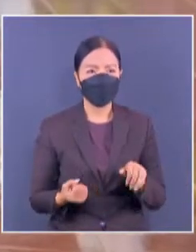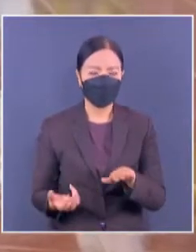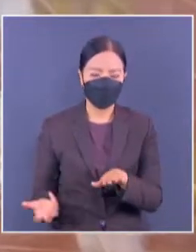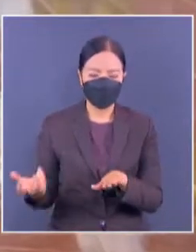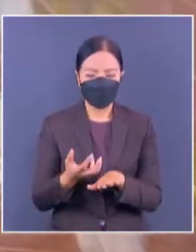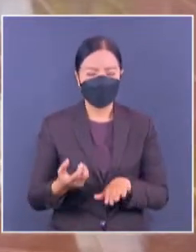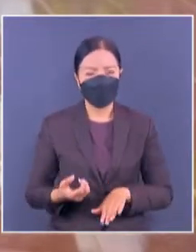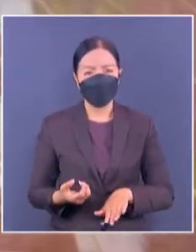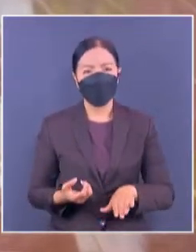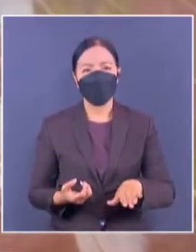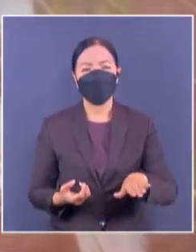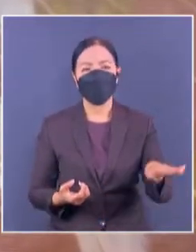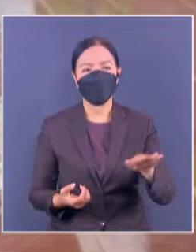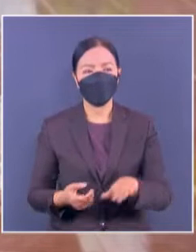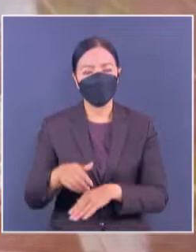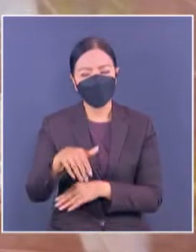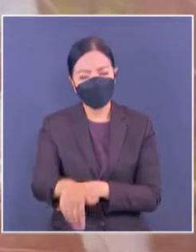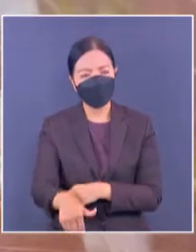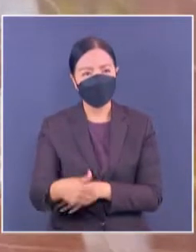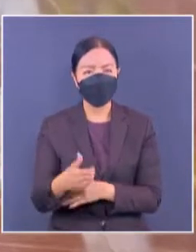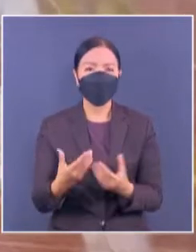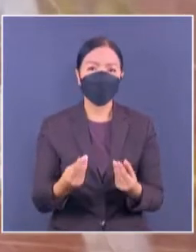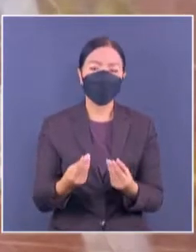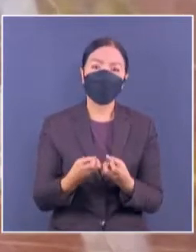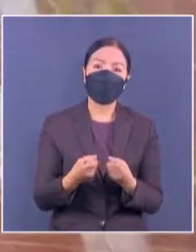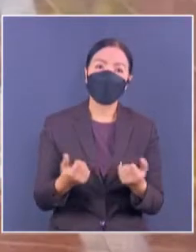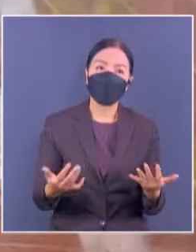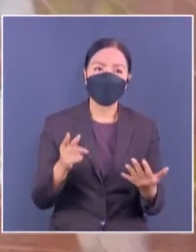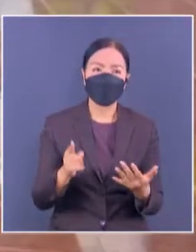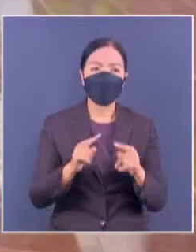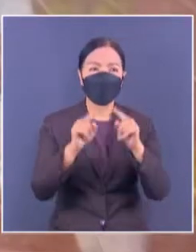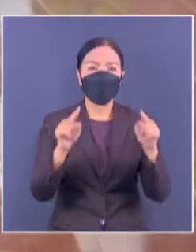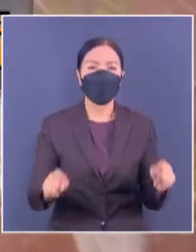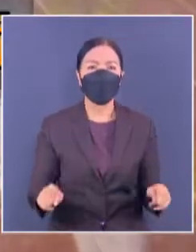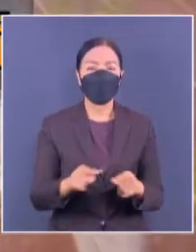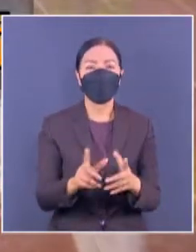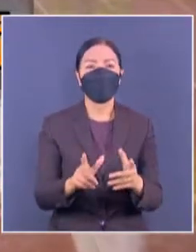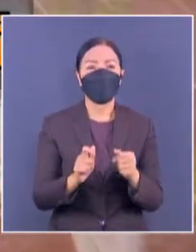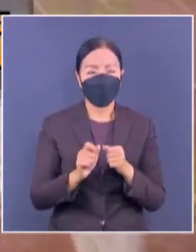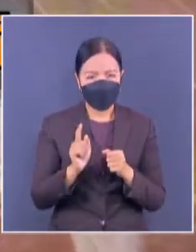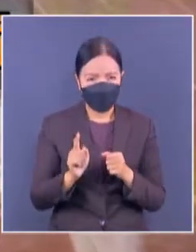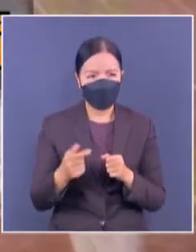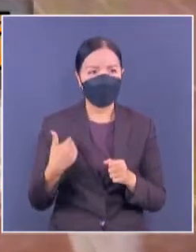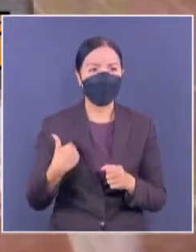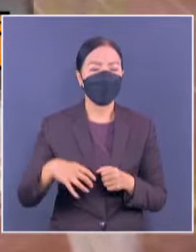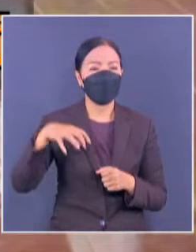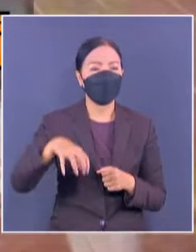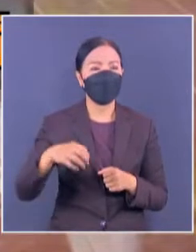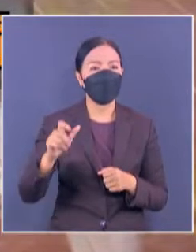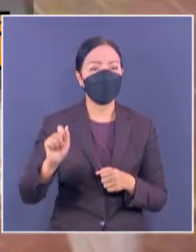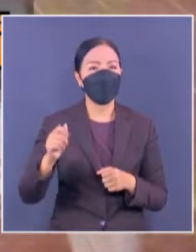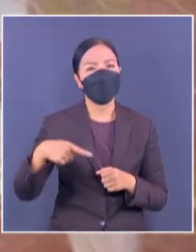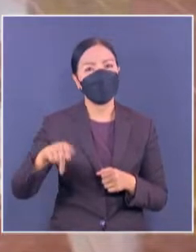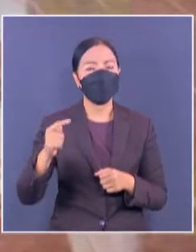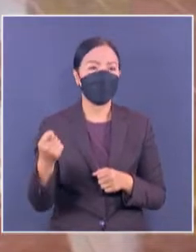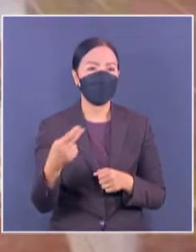าขุดดินขุดทรายเนี่ยมันต้องมีหนังสืออนุญาตจากองค์กรปกครองท้องถิ่นอย่างเทศบาลเ